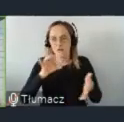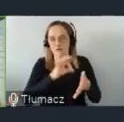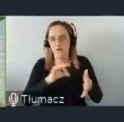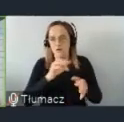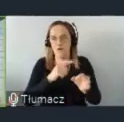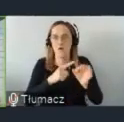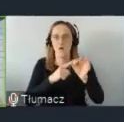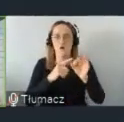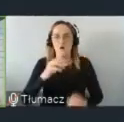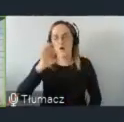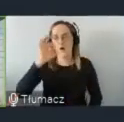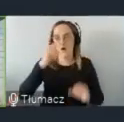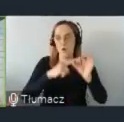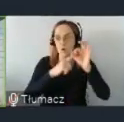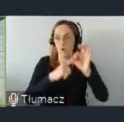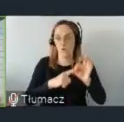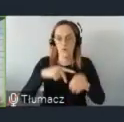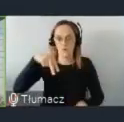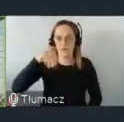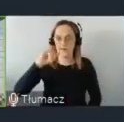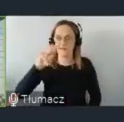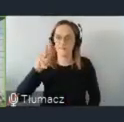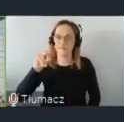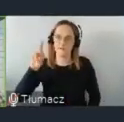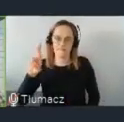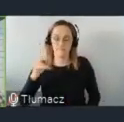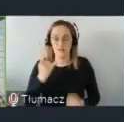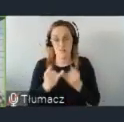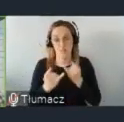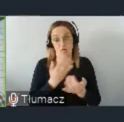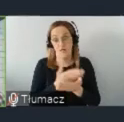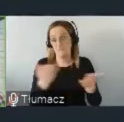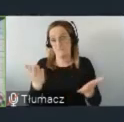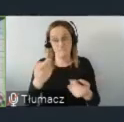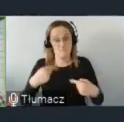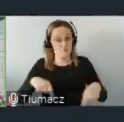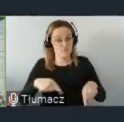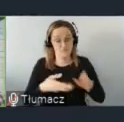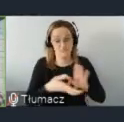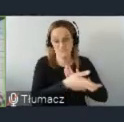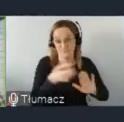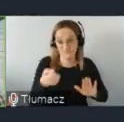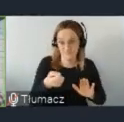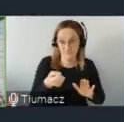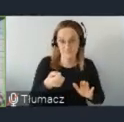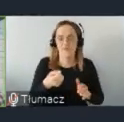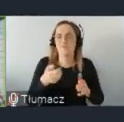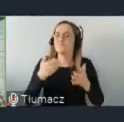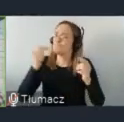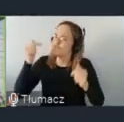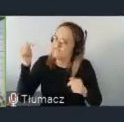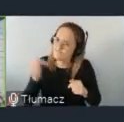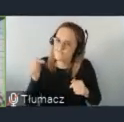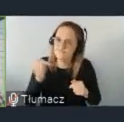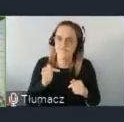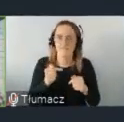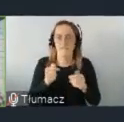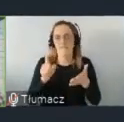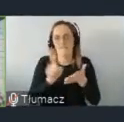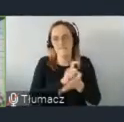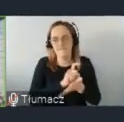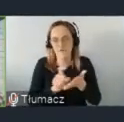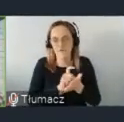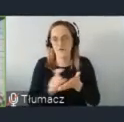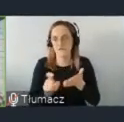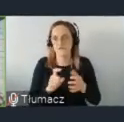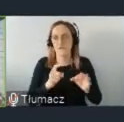Quiverze. I powinniście to znać. Jeśli ktoś jeszcze nie sięgnął po Quivera, koniecznie musicie wydrukować karty